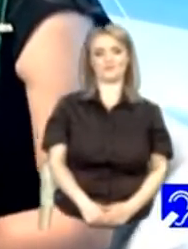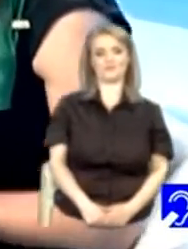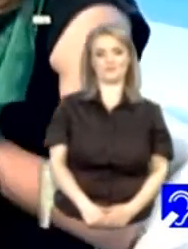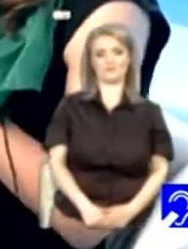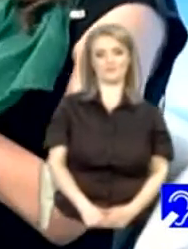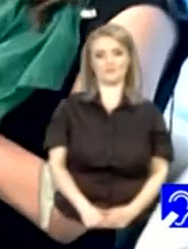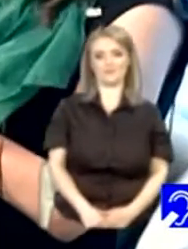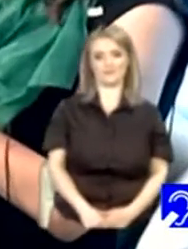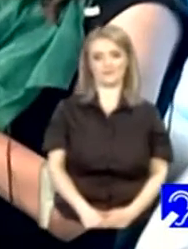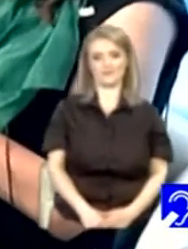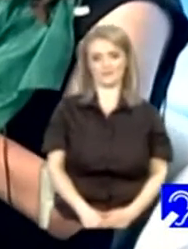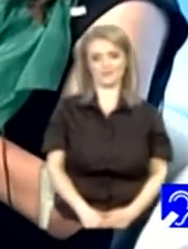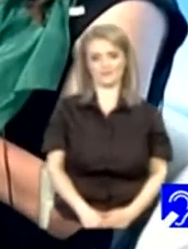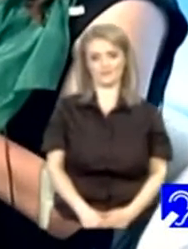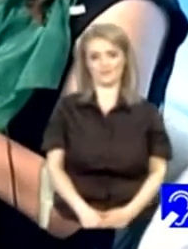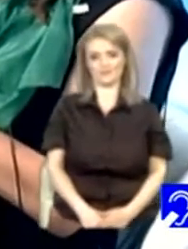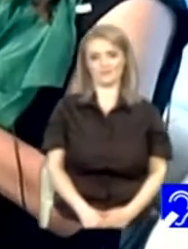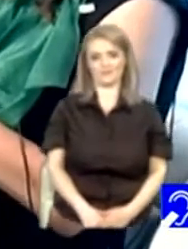Mai aproape de mine, care era?